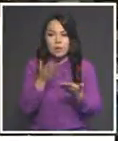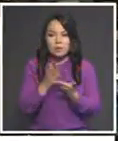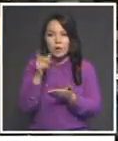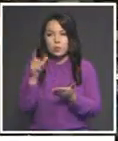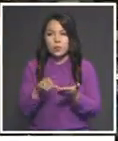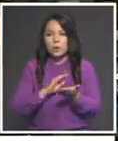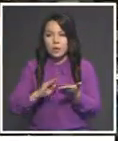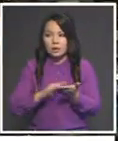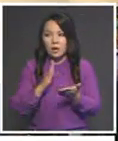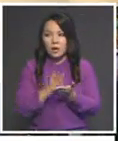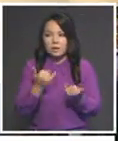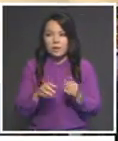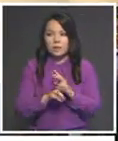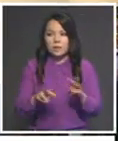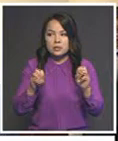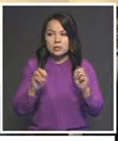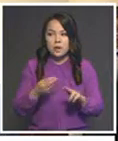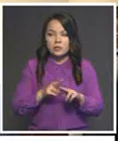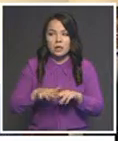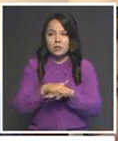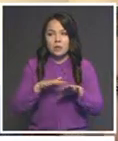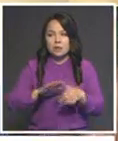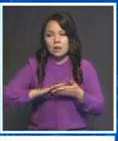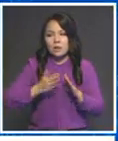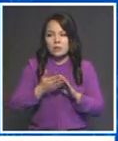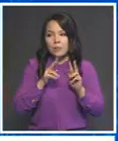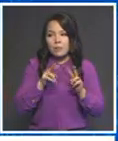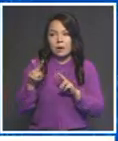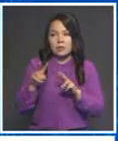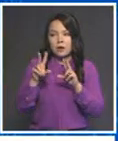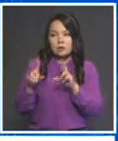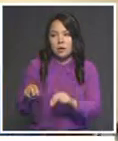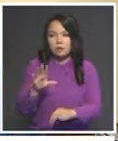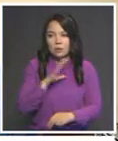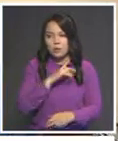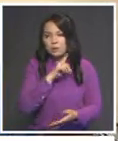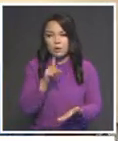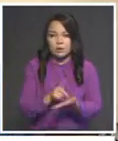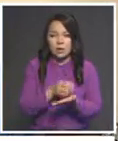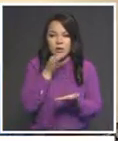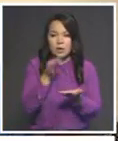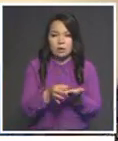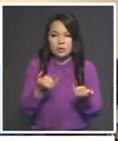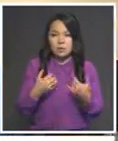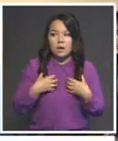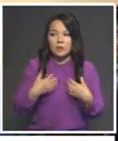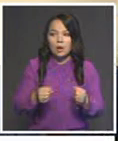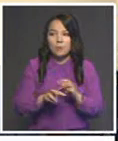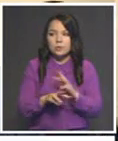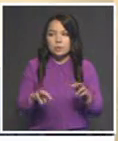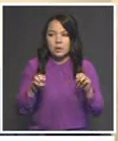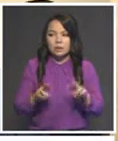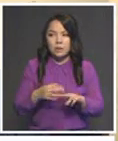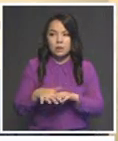алды. Министр айтылған сындардың барлығын ескеріп, жағдайды жіті бақылайтына уәде етті. Өткен жылда біз денсаулық сақтау министрінің деңгейі